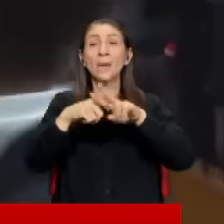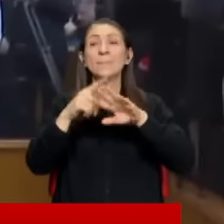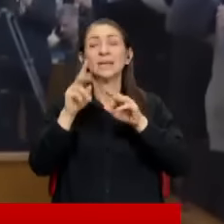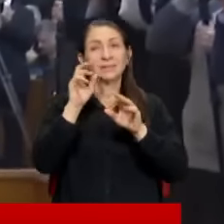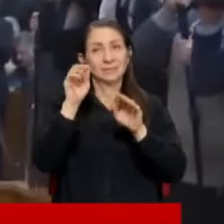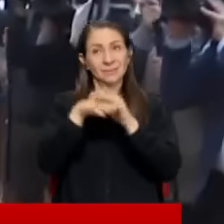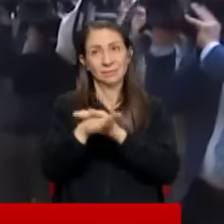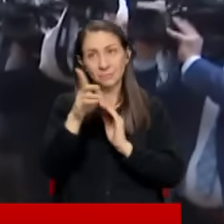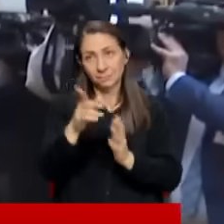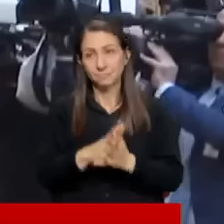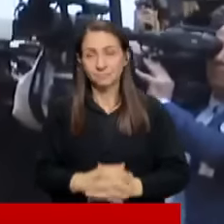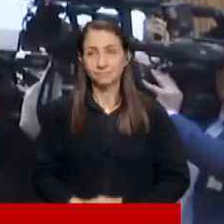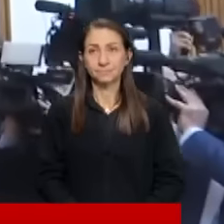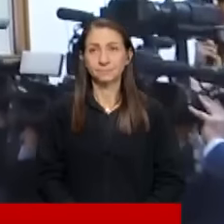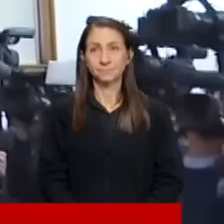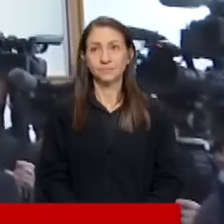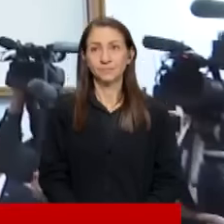girecek.